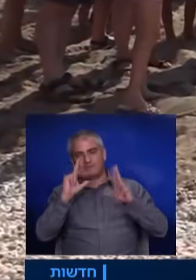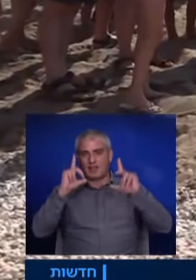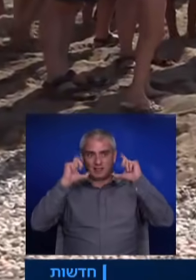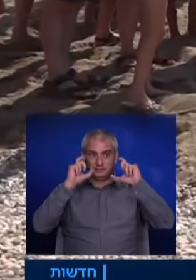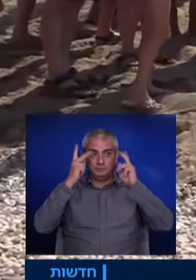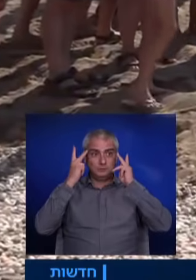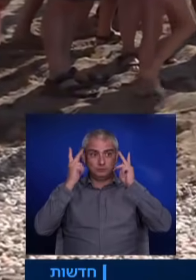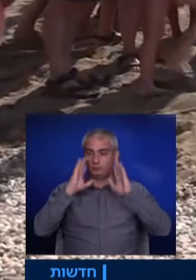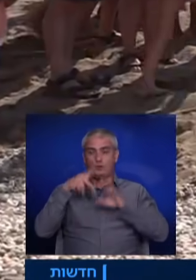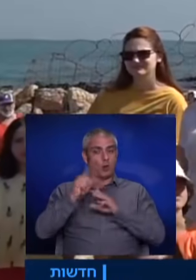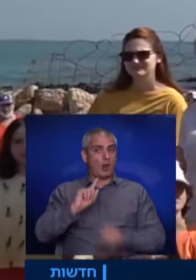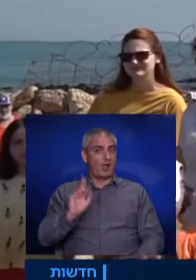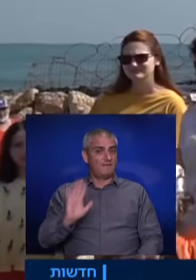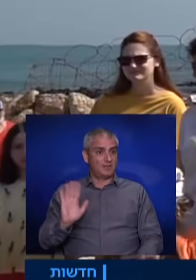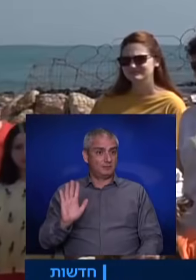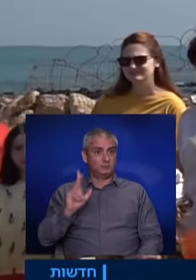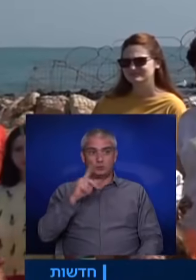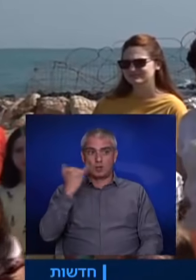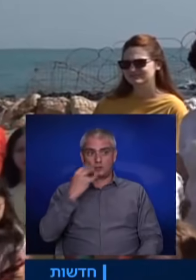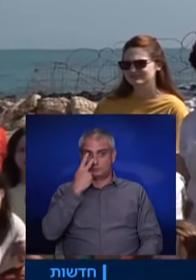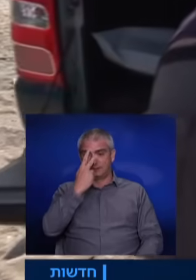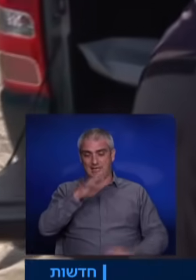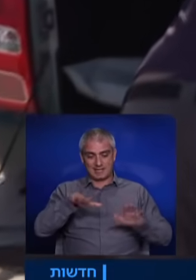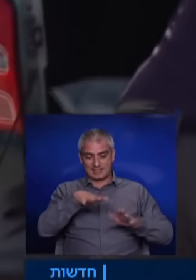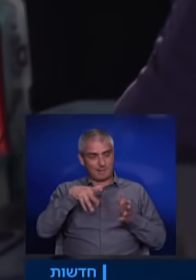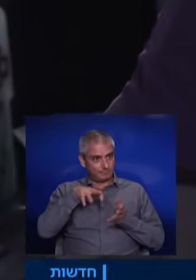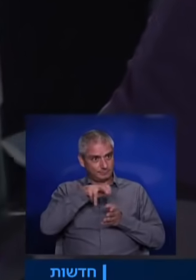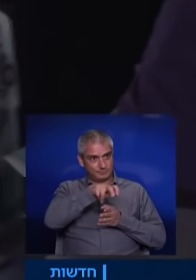חשוב מאוד לא להפריע לו, שהוא כל הזמן יראה את הים.